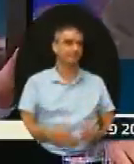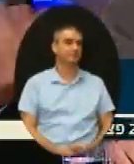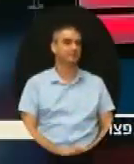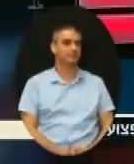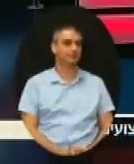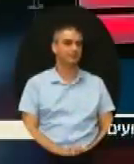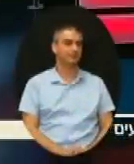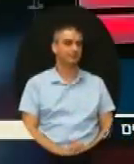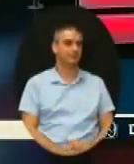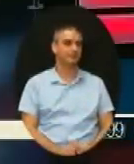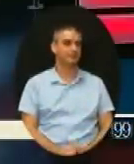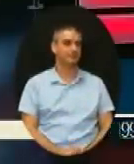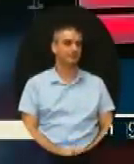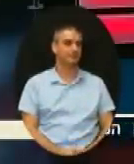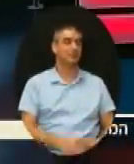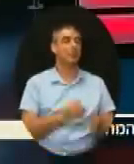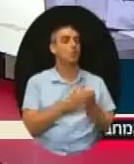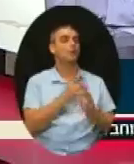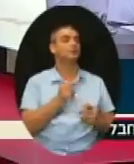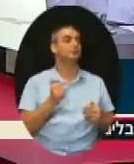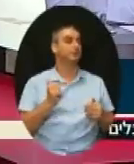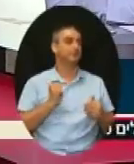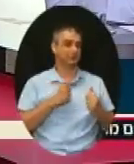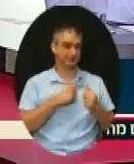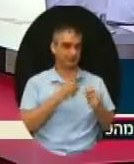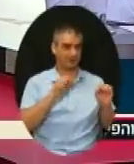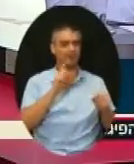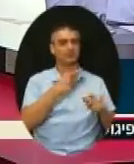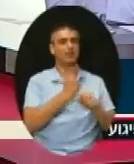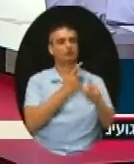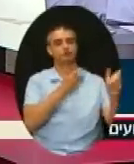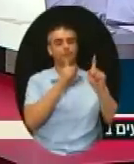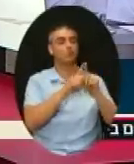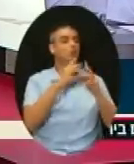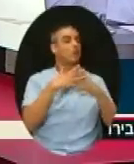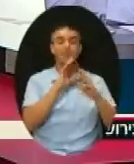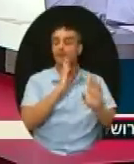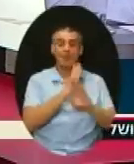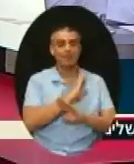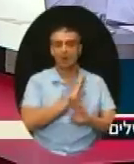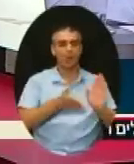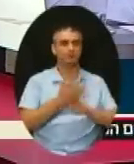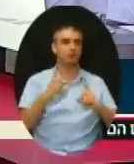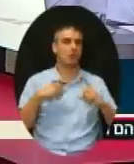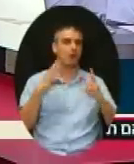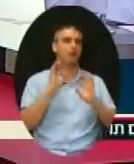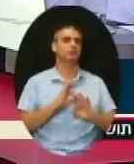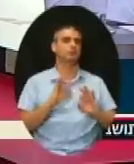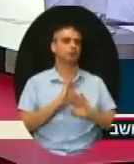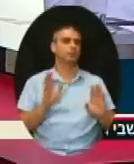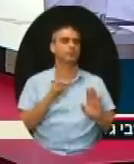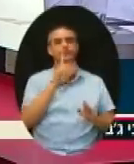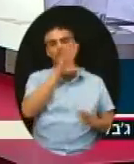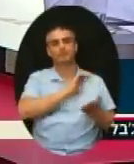חוץ מהנהגת ממשל צבאי, הוא גם אומר צריך לאמץ את נוהלי הפתיחה באש הנהוגים בארצות הברית, ששום מחבל או מחבלת לא יצאו בחיים משום פיגוע,